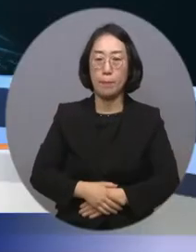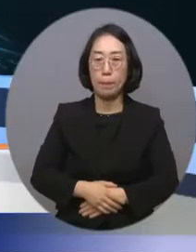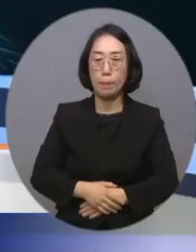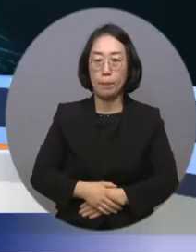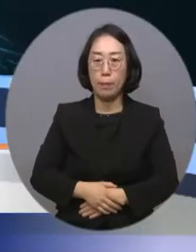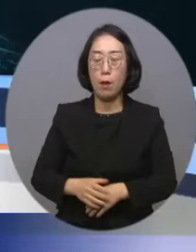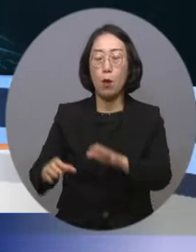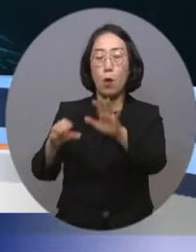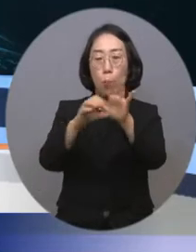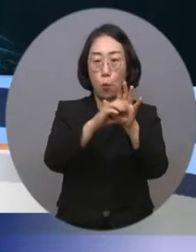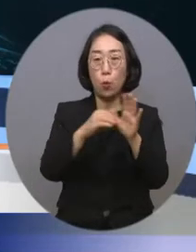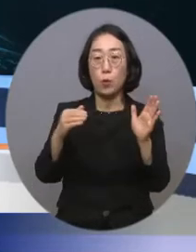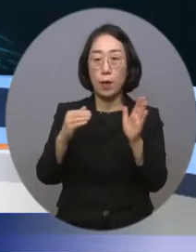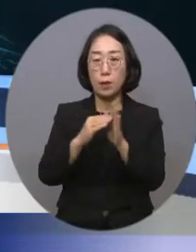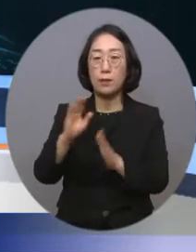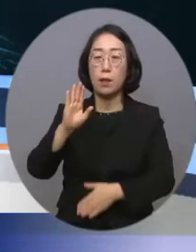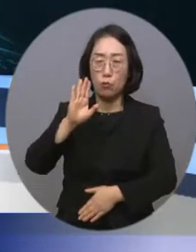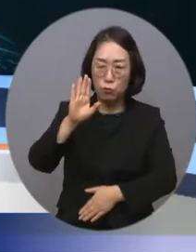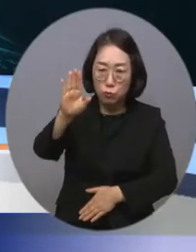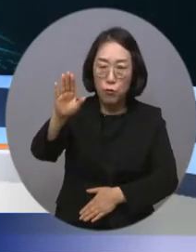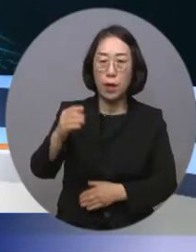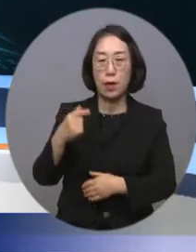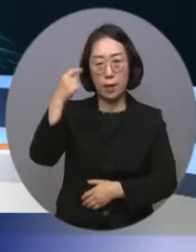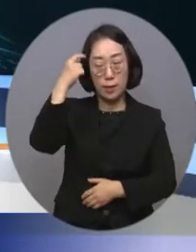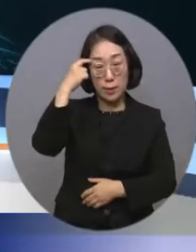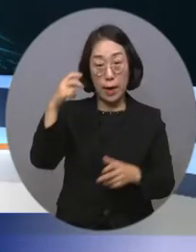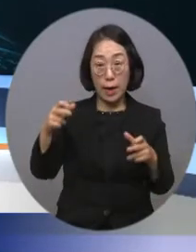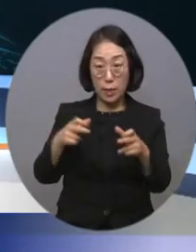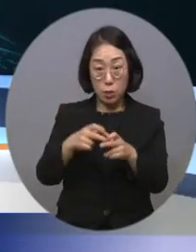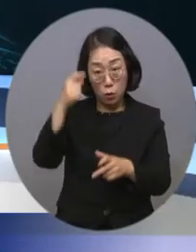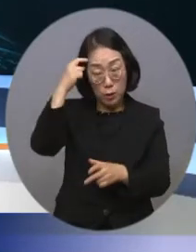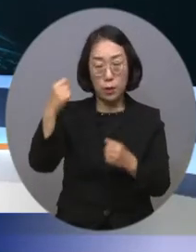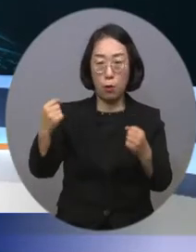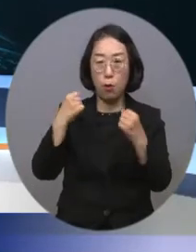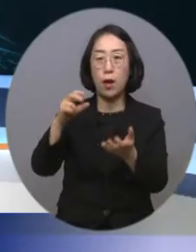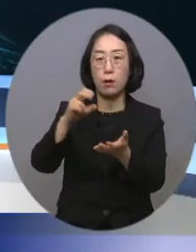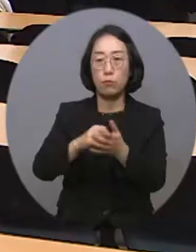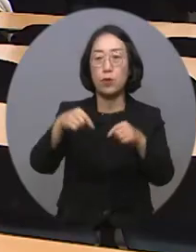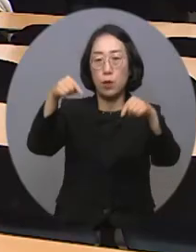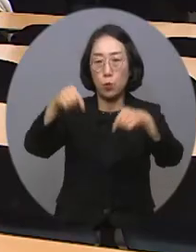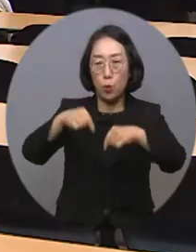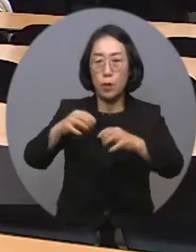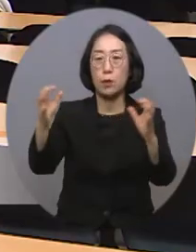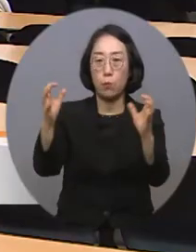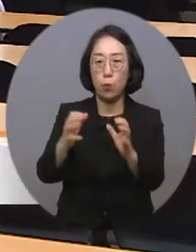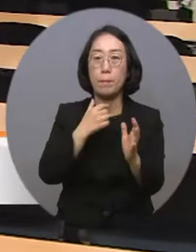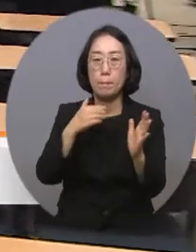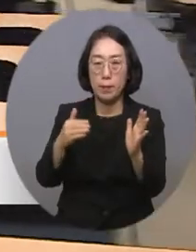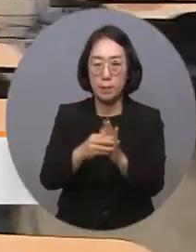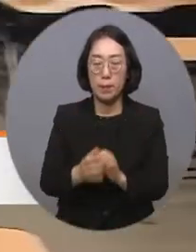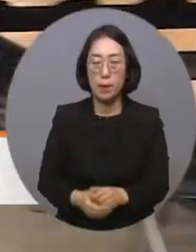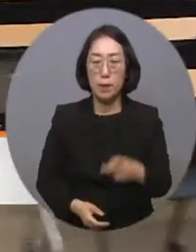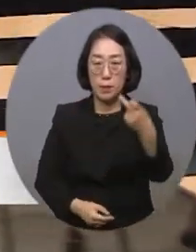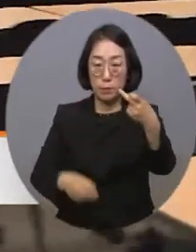포스트 코로나 시대 장애인 정신건강을 위해 논의하는 시간을 가졌습니다. 지난